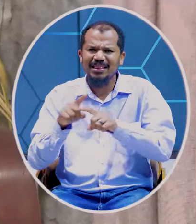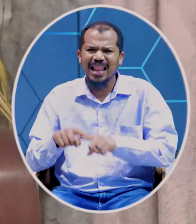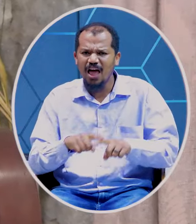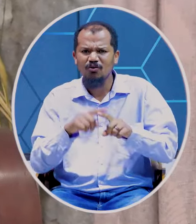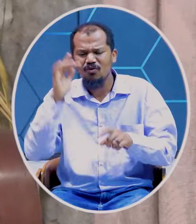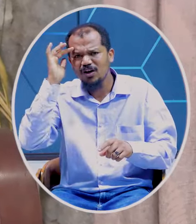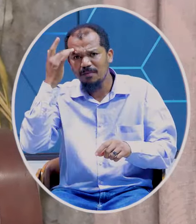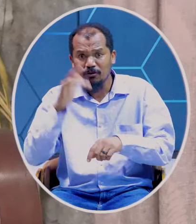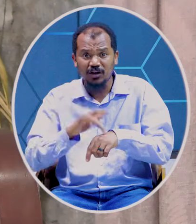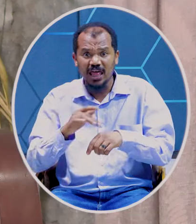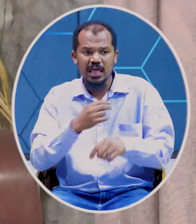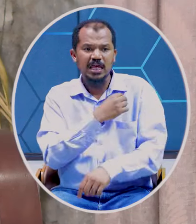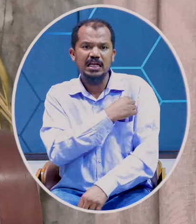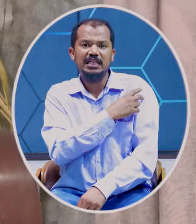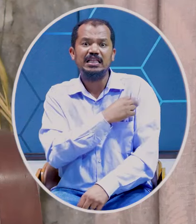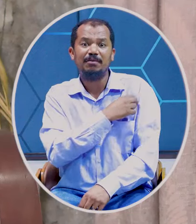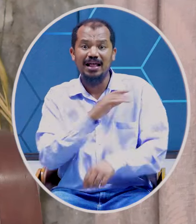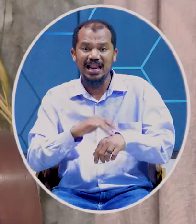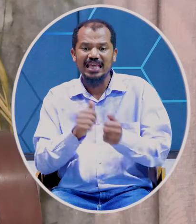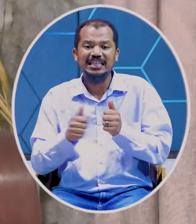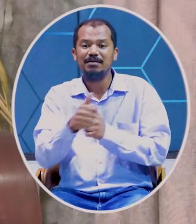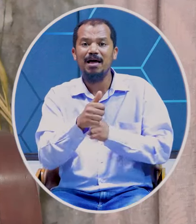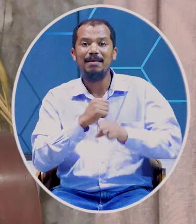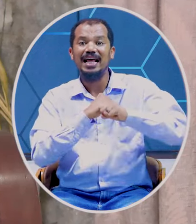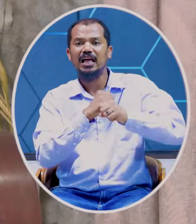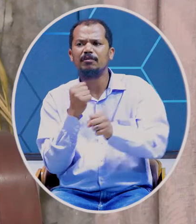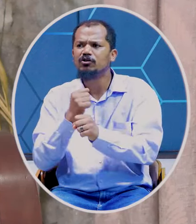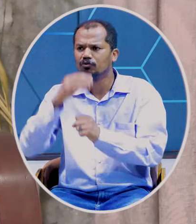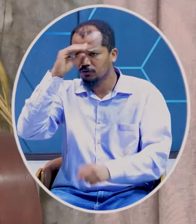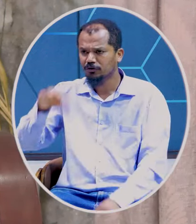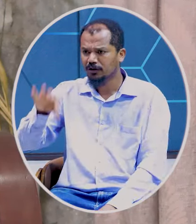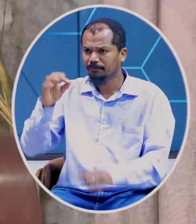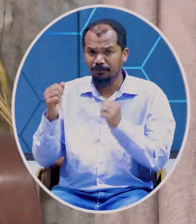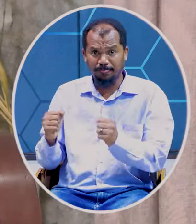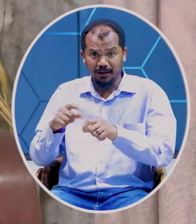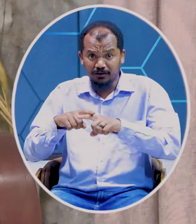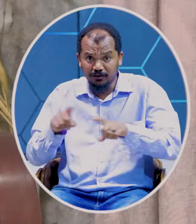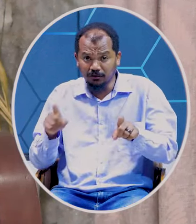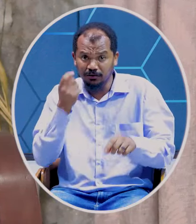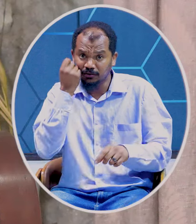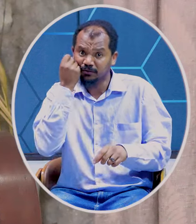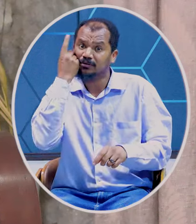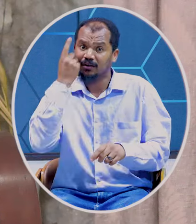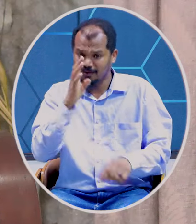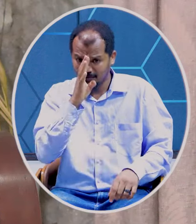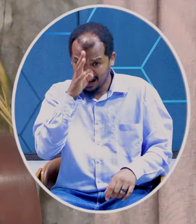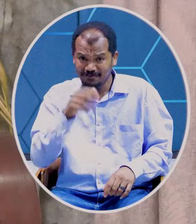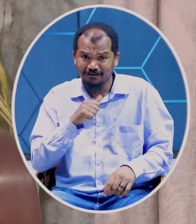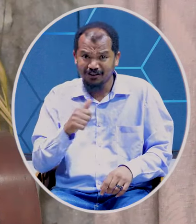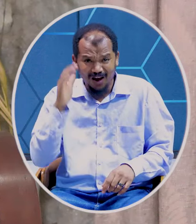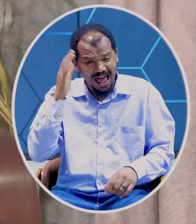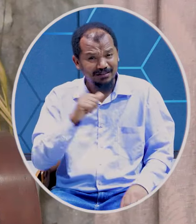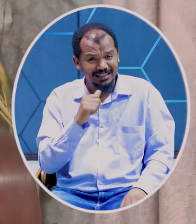በተለያዩ ህመሞች ላይ ክትባት ቅድመ መከላከል ላይ የሚሰሩ ሰዎችን ልናገኝ እንችላለን። ግን ግንዛቤው